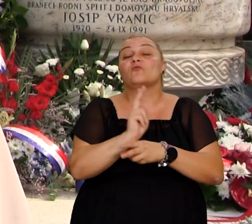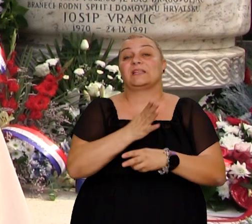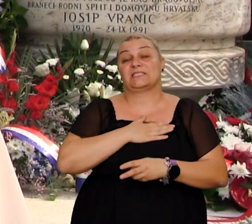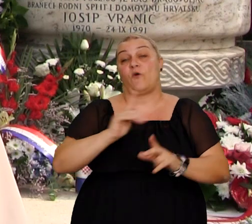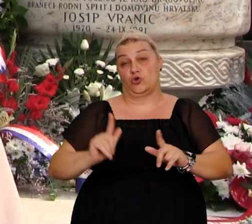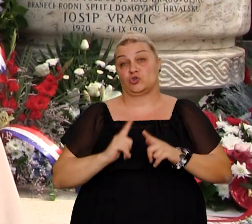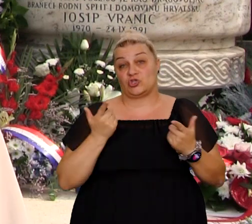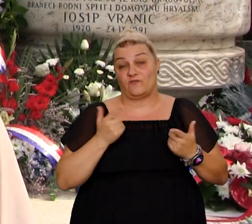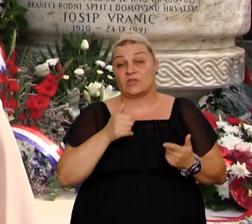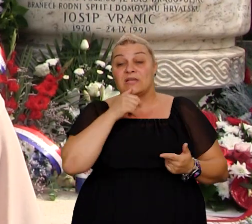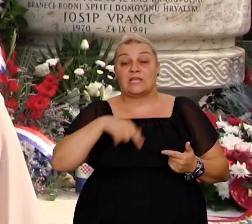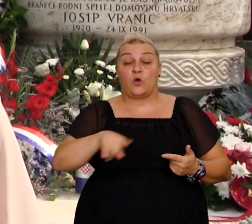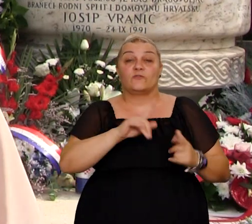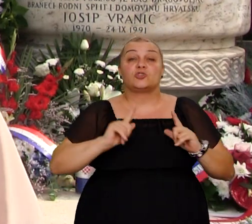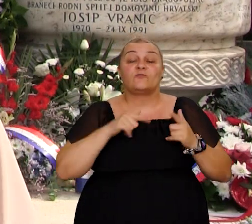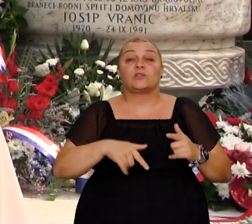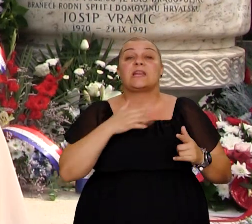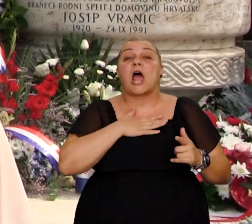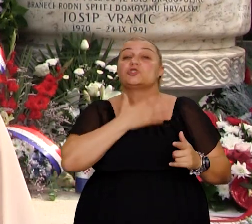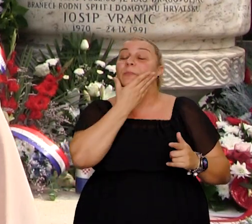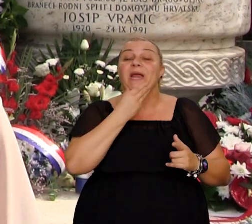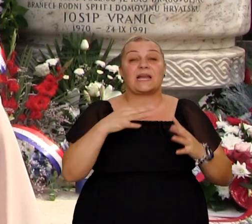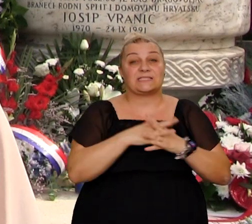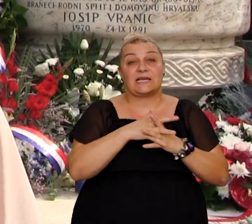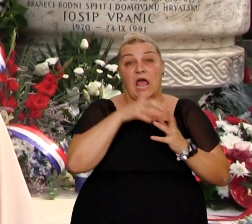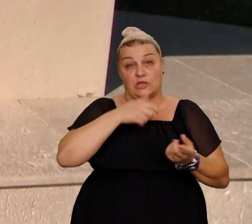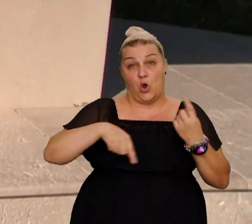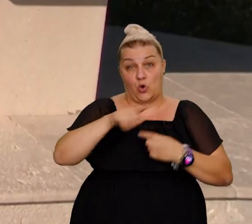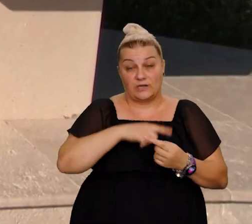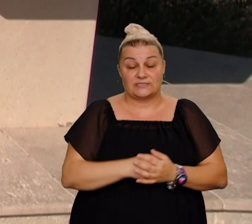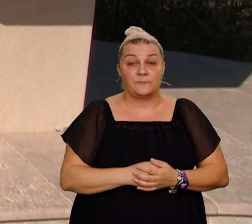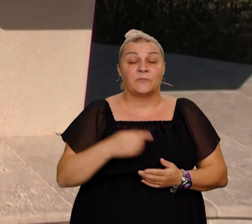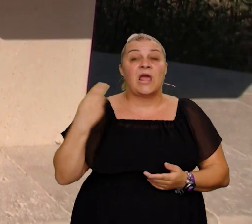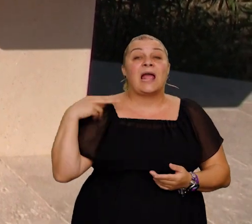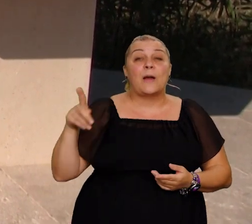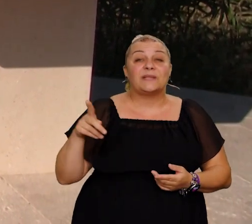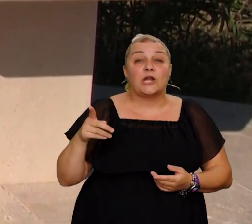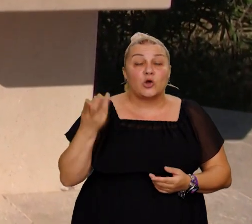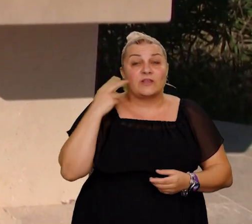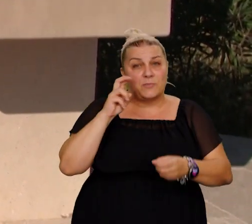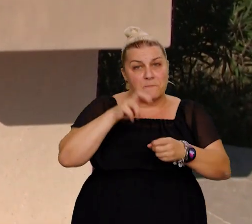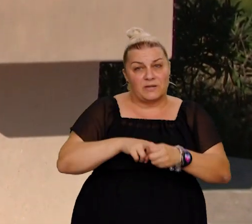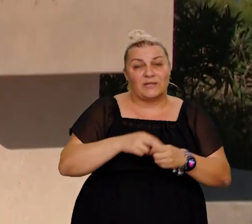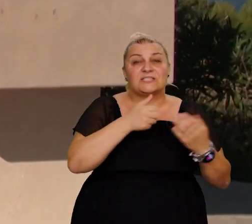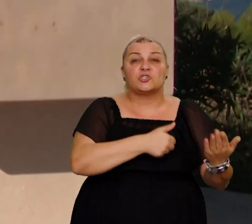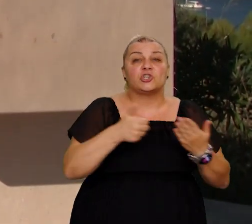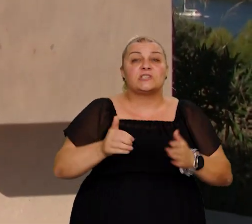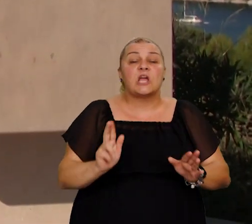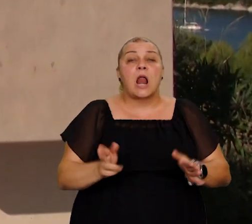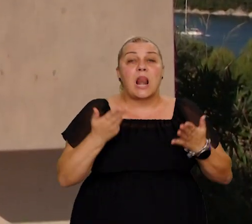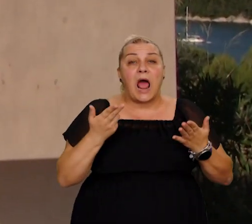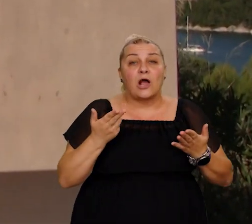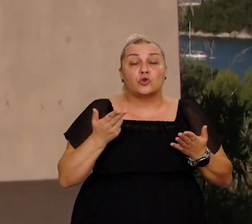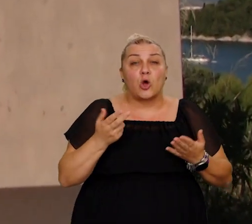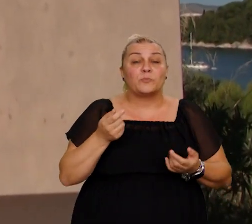i naše života, svoje živote ovog prekrasnog našeg grada i okolice. Kapetan korvete Josip Vranić bio je pripadnik